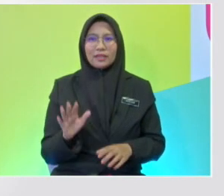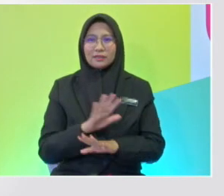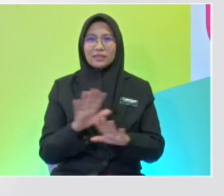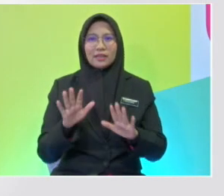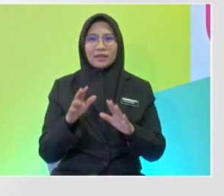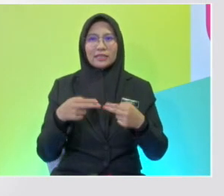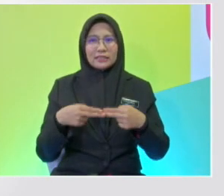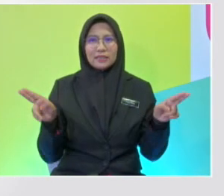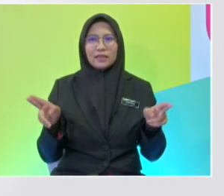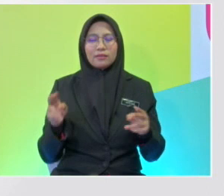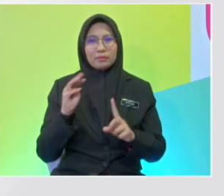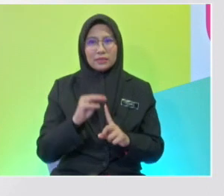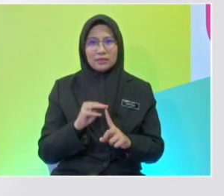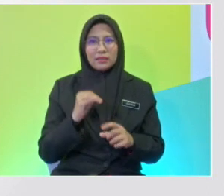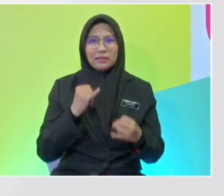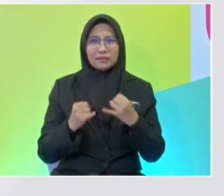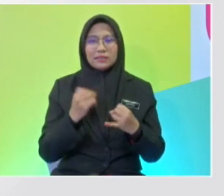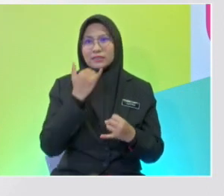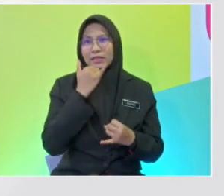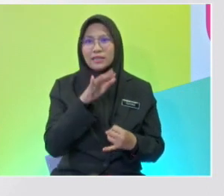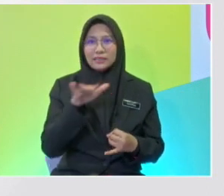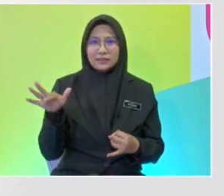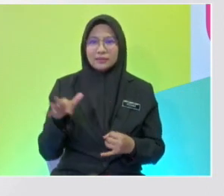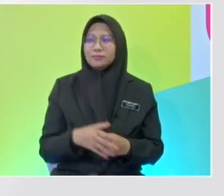Oke Oke